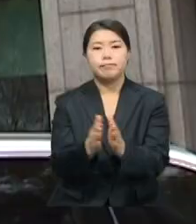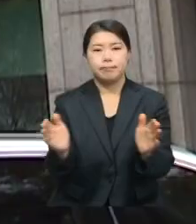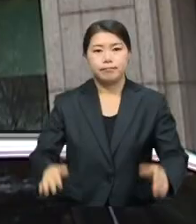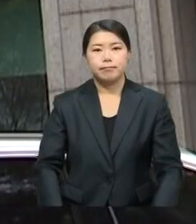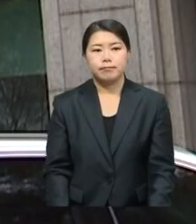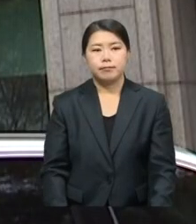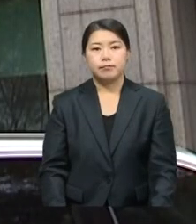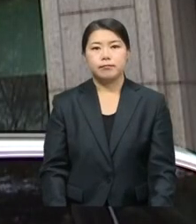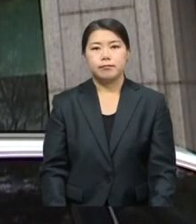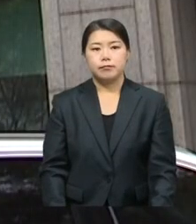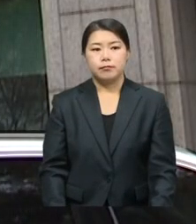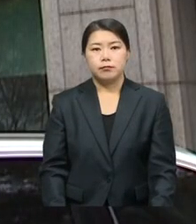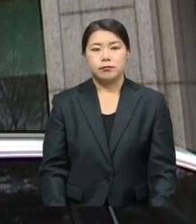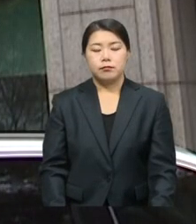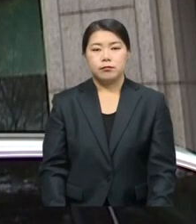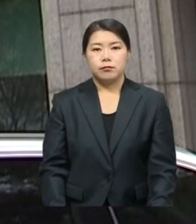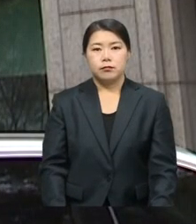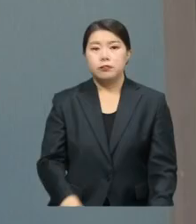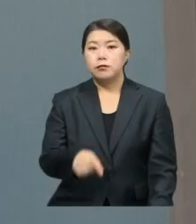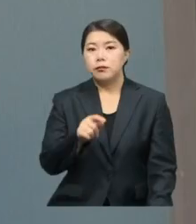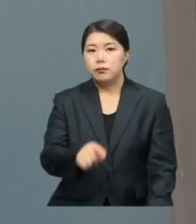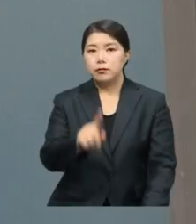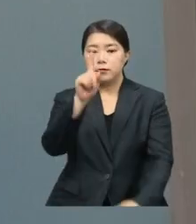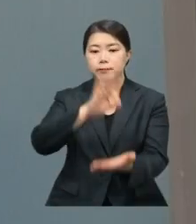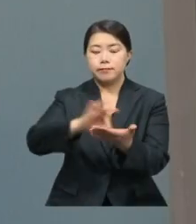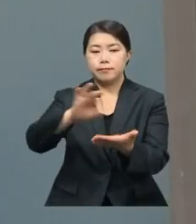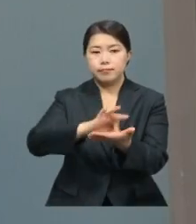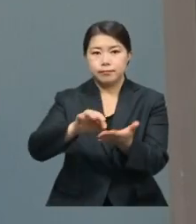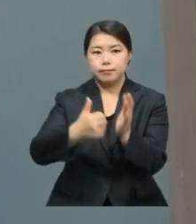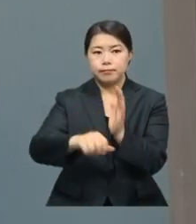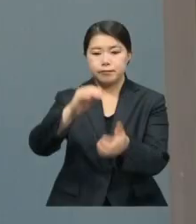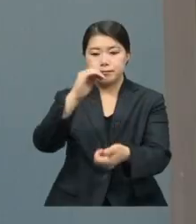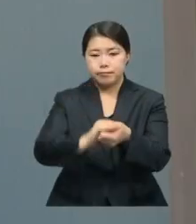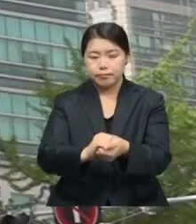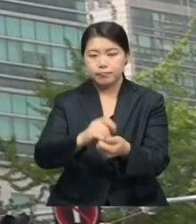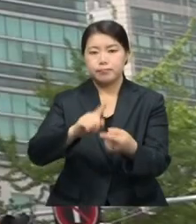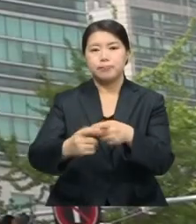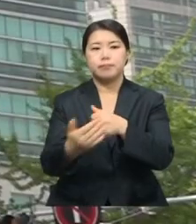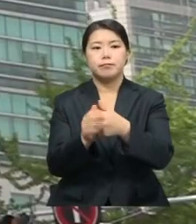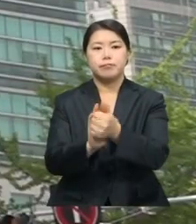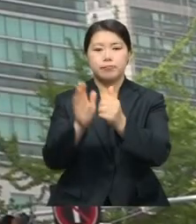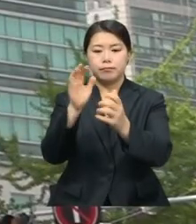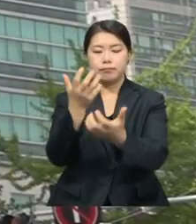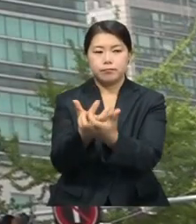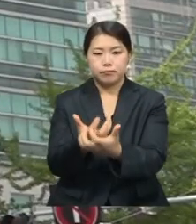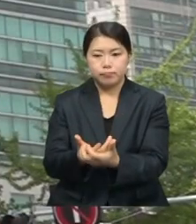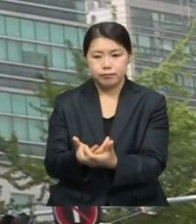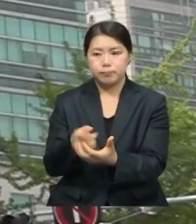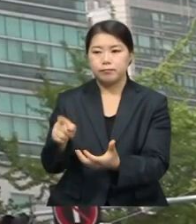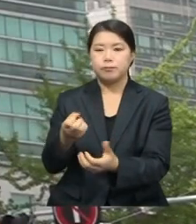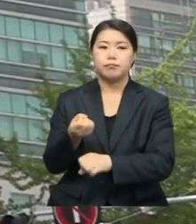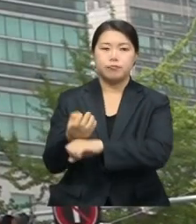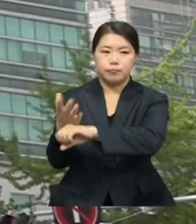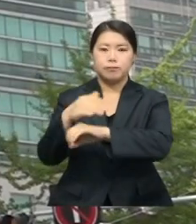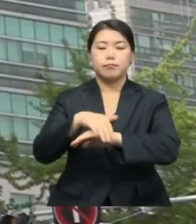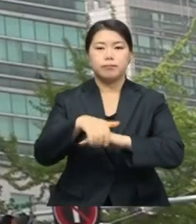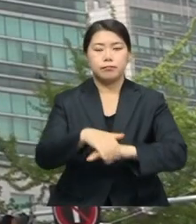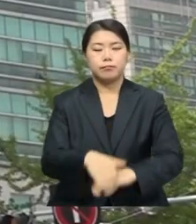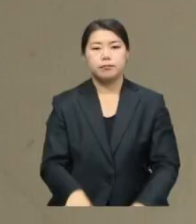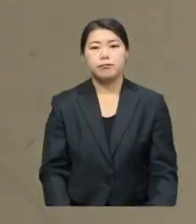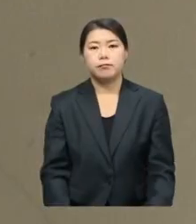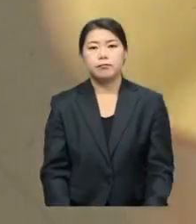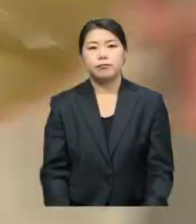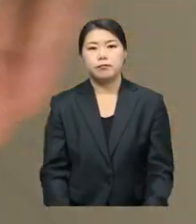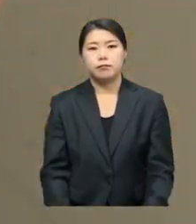겁니다 성북구 의회는 일회용품 사용제한 내용의 협조 공문을 성북 구청에 전달할 계획이라고